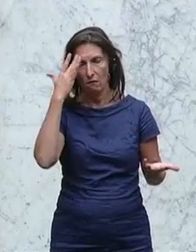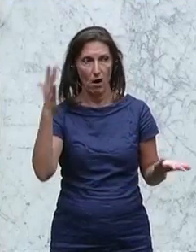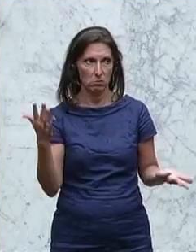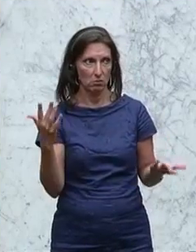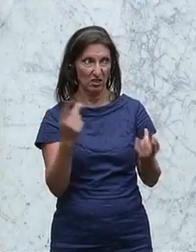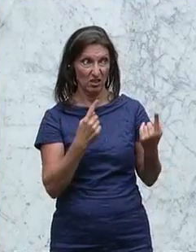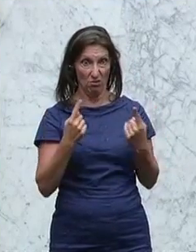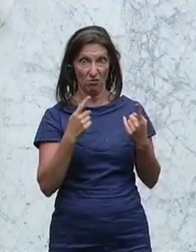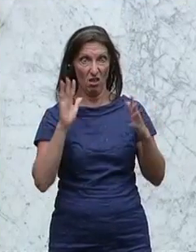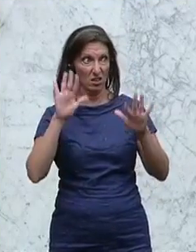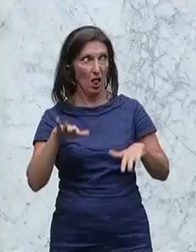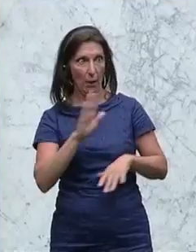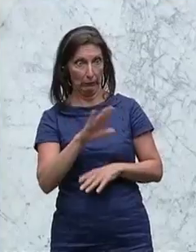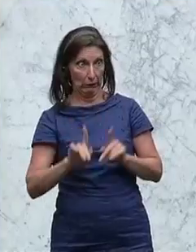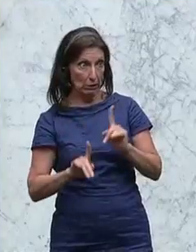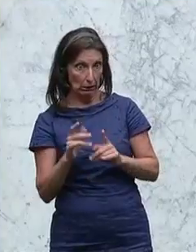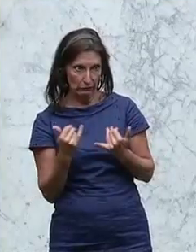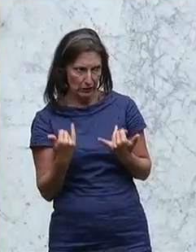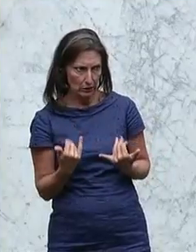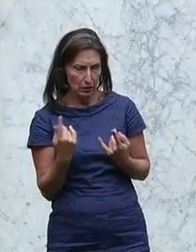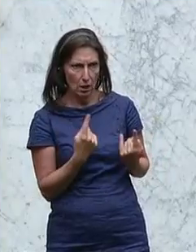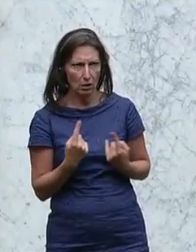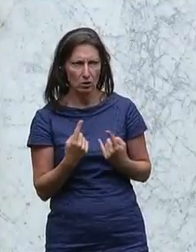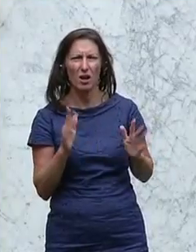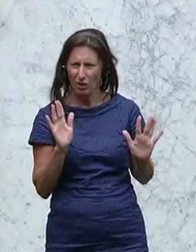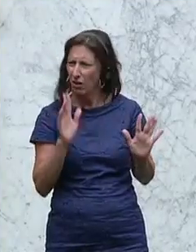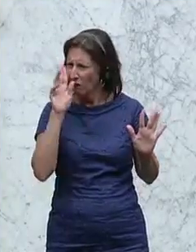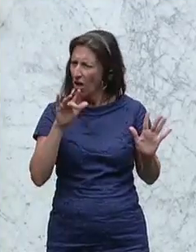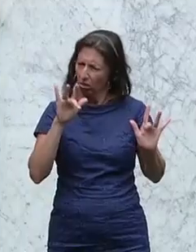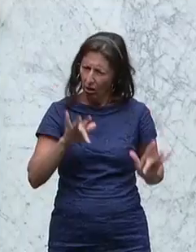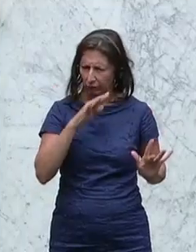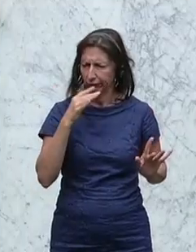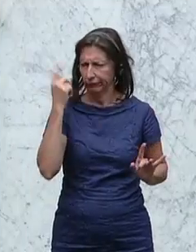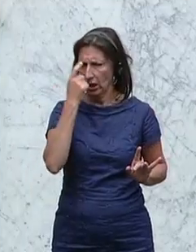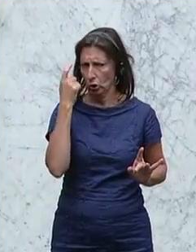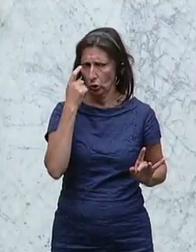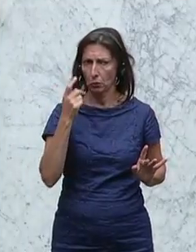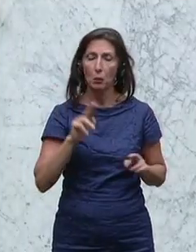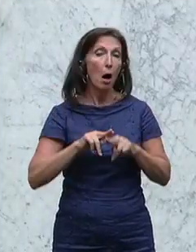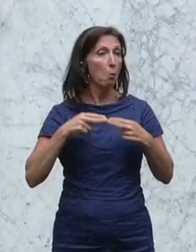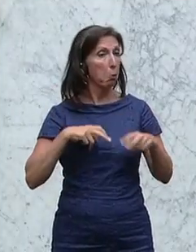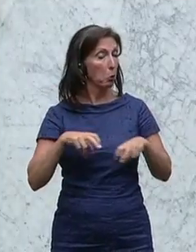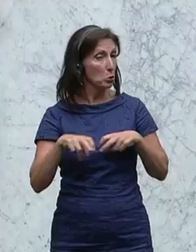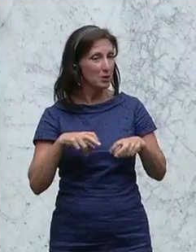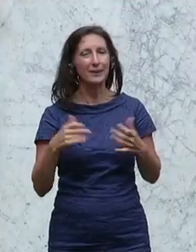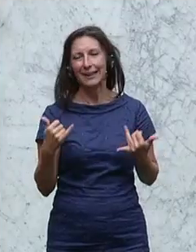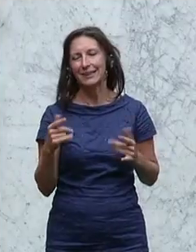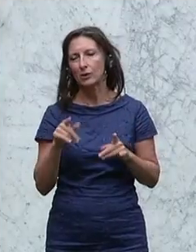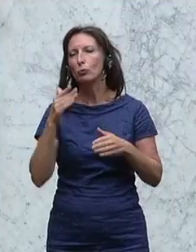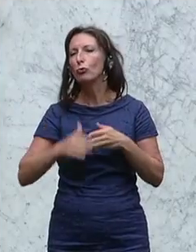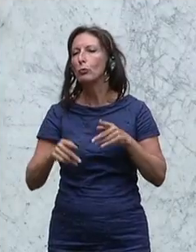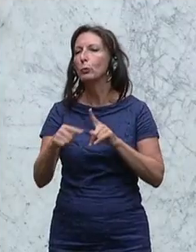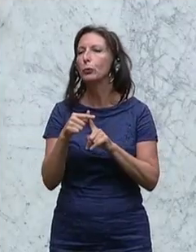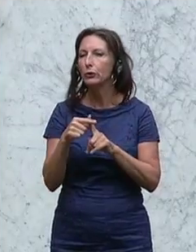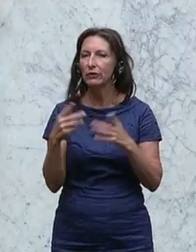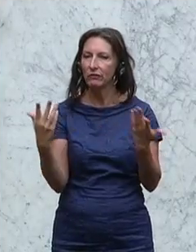Lage mit den islamistischen Kindergärten ist, da gibt es wirklich andere Sorgen. Nachdem aber die Bundesregierung, um auch etwas Positives zu sagen,